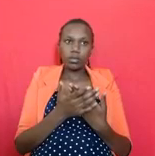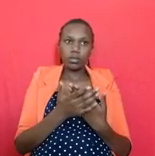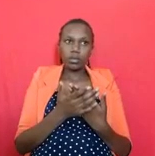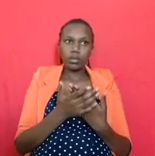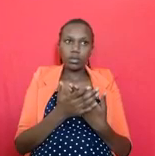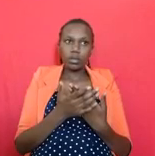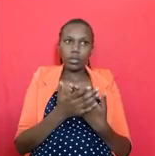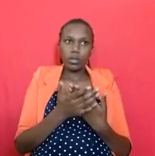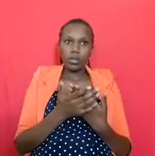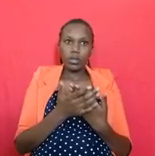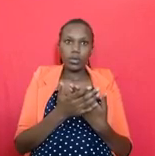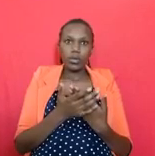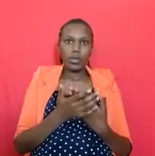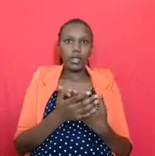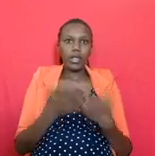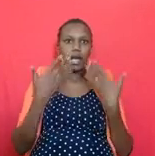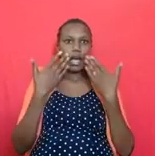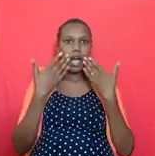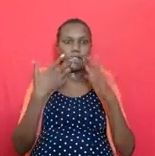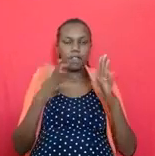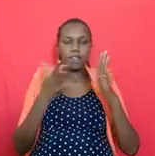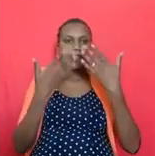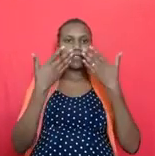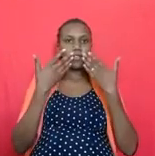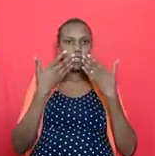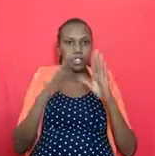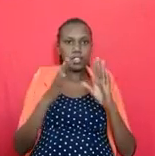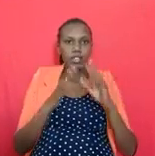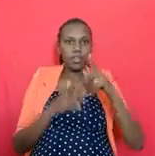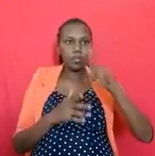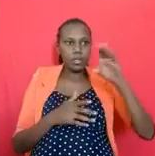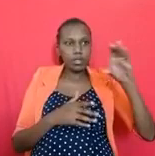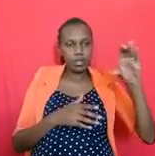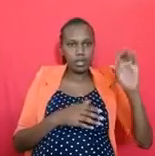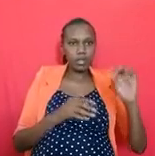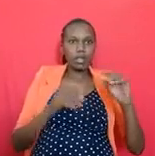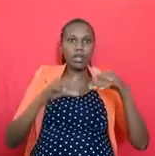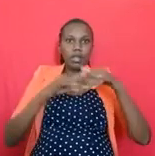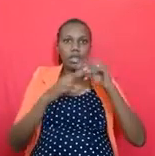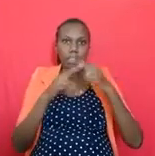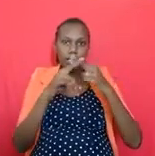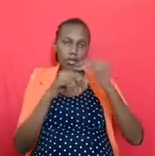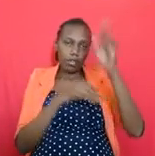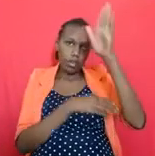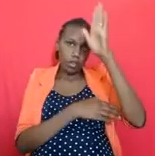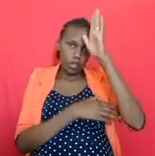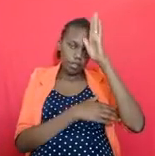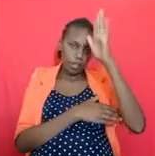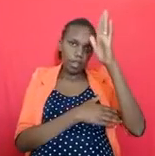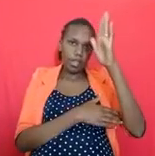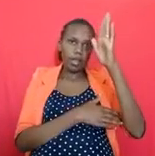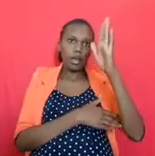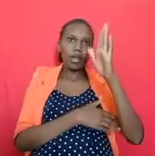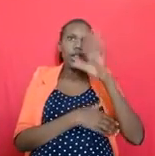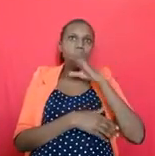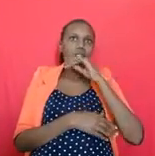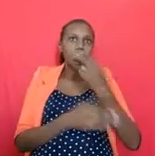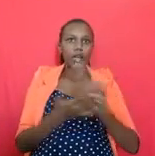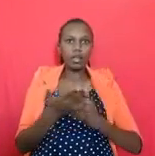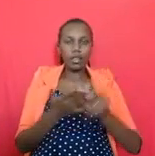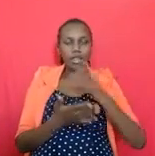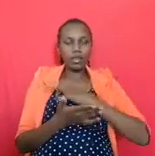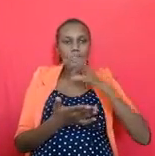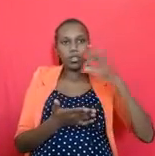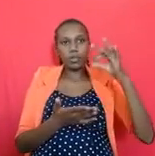netuafu uja kiama ya PCC ya kanitha, na tuweko guwethini ya wale tuwale ya gai. Itha vitu,